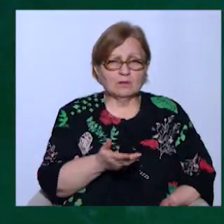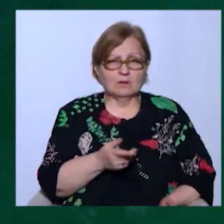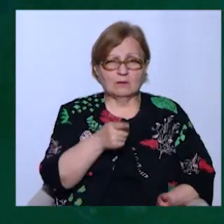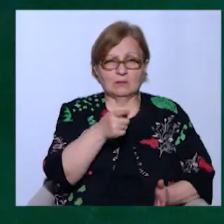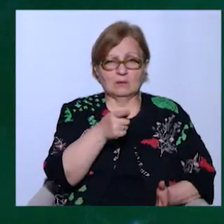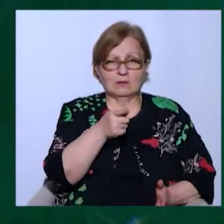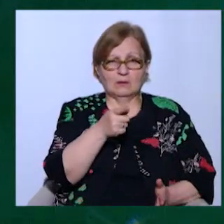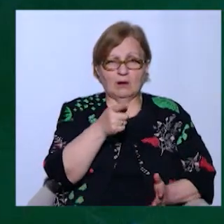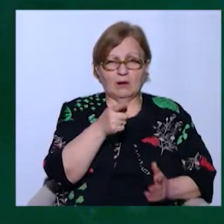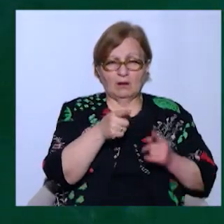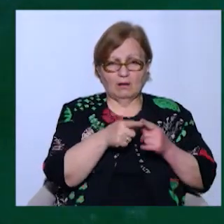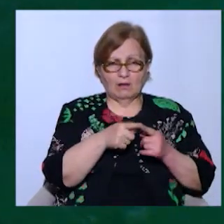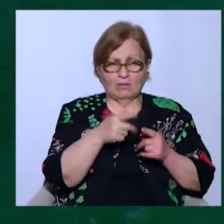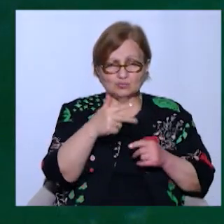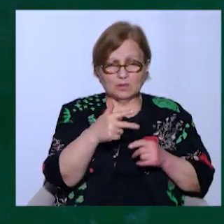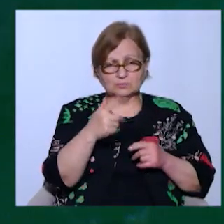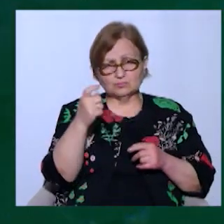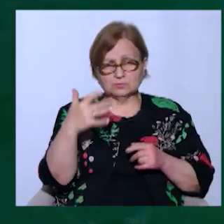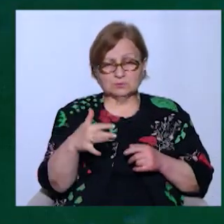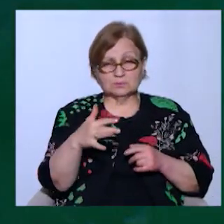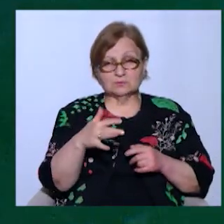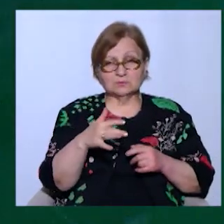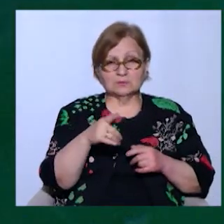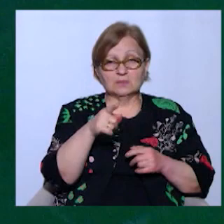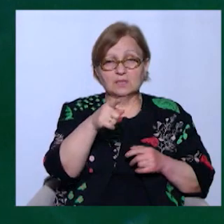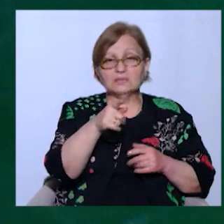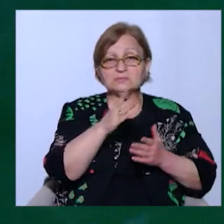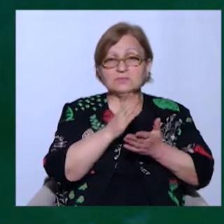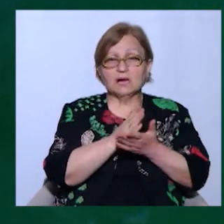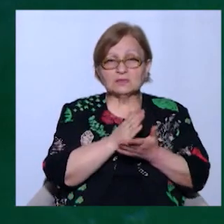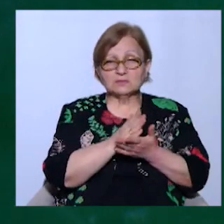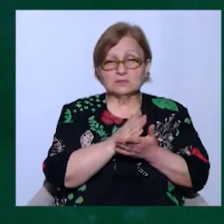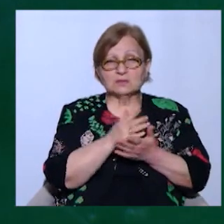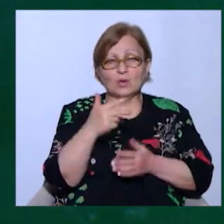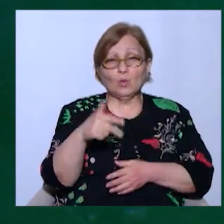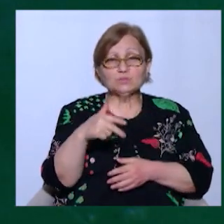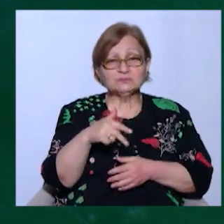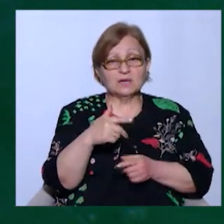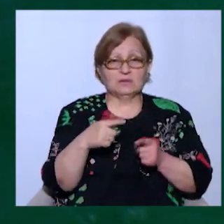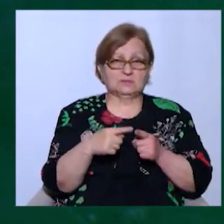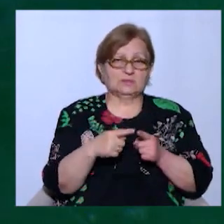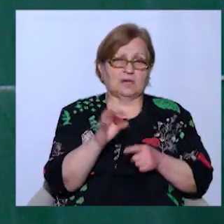30 გრადუსია თუ 150 ცხადია. თქვენ მეტყვით რომ ეს არის 30 გრადუსი.